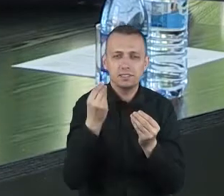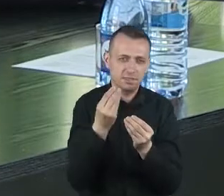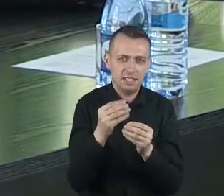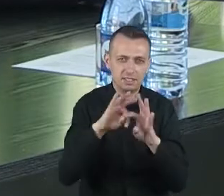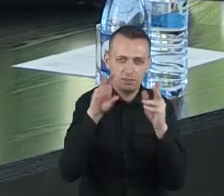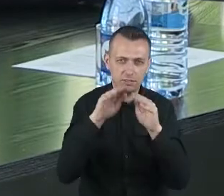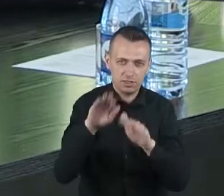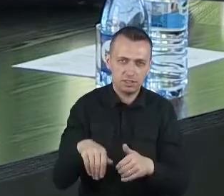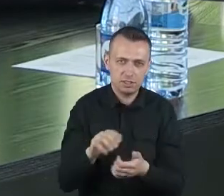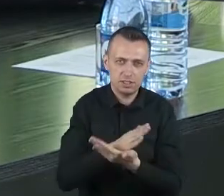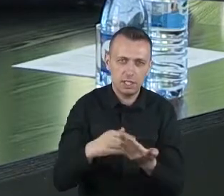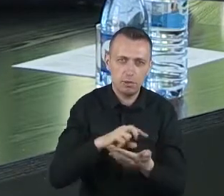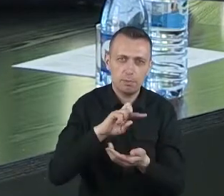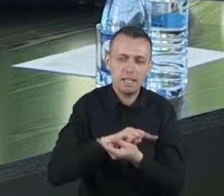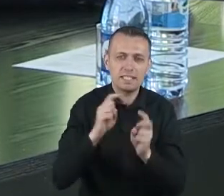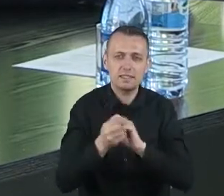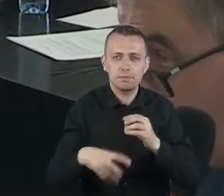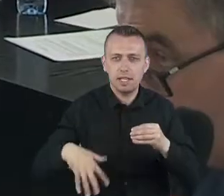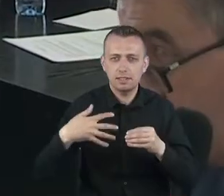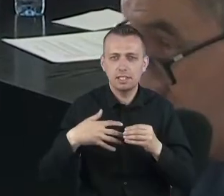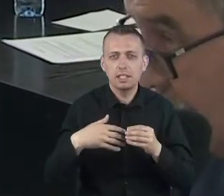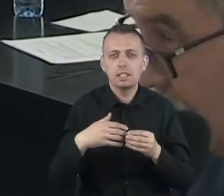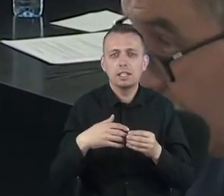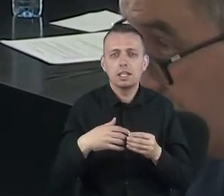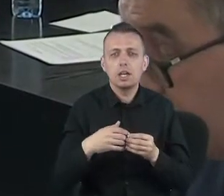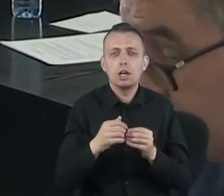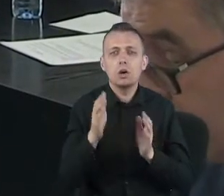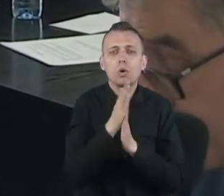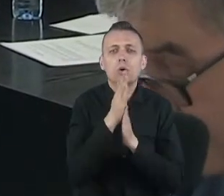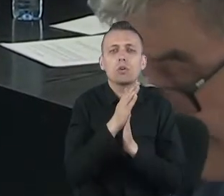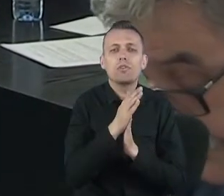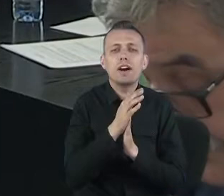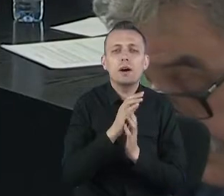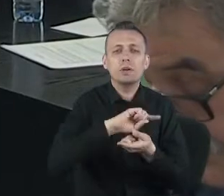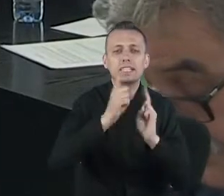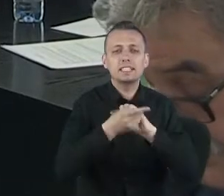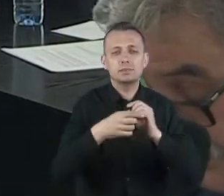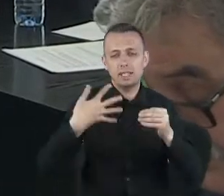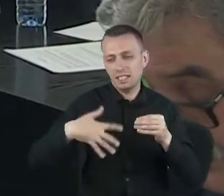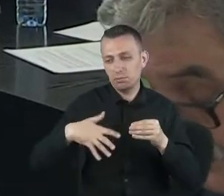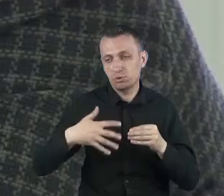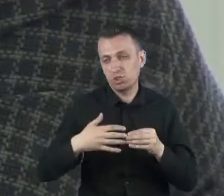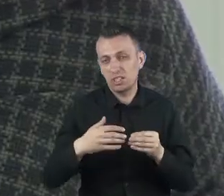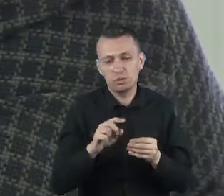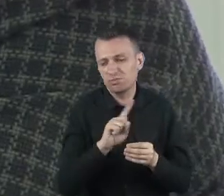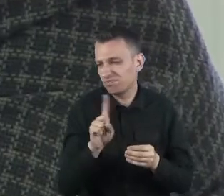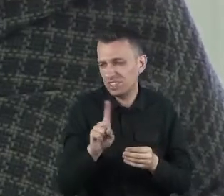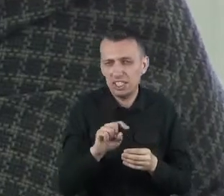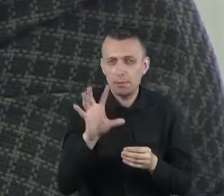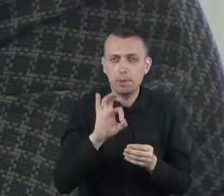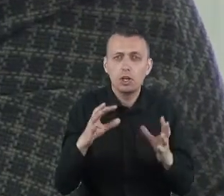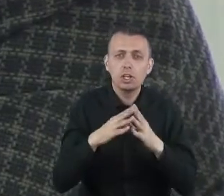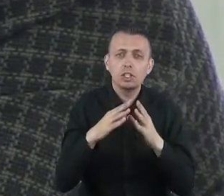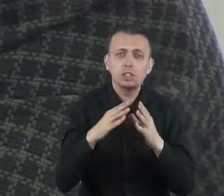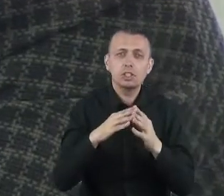za i 9 przeciw. Uchwały zmieniającej budżet również nie podjęto. Tutaj 9 radnych było za, a 10 przeciw.